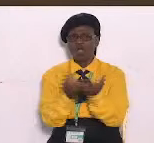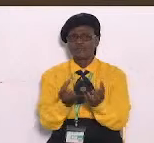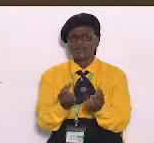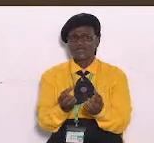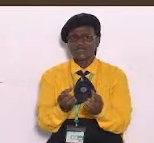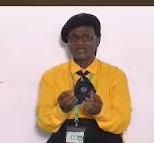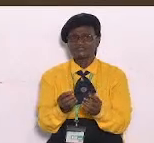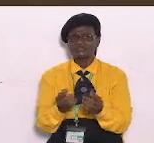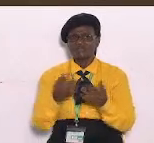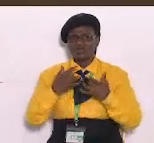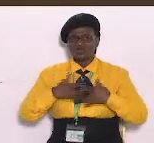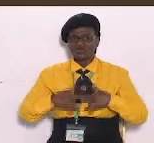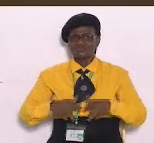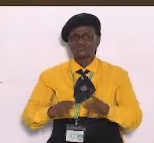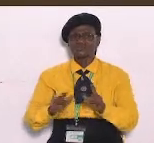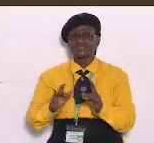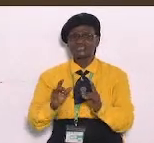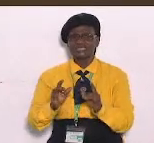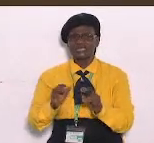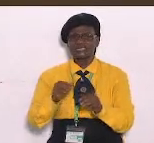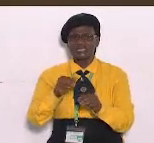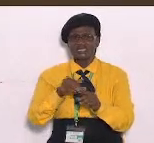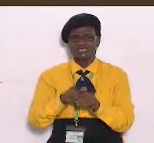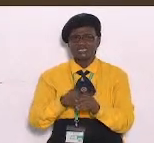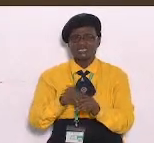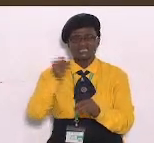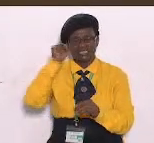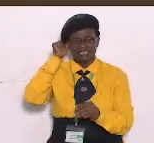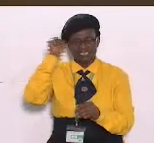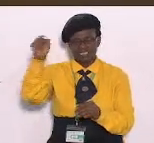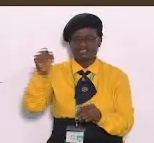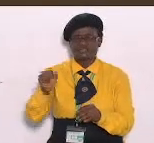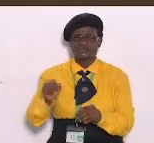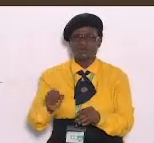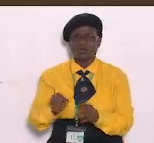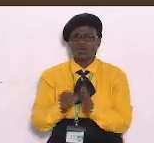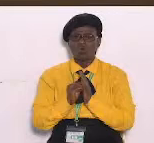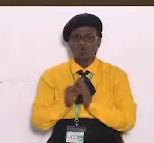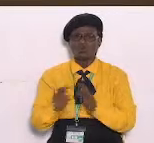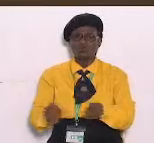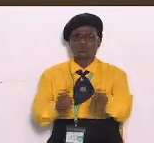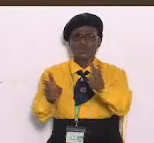compagnie il s prosterné pour le